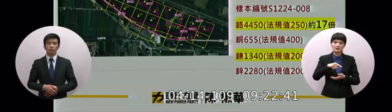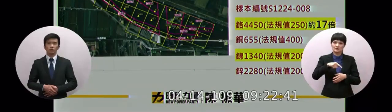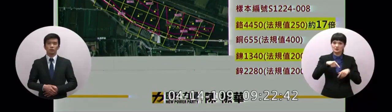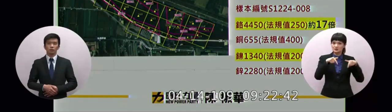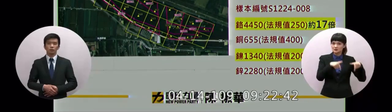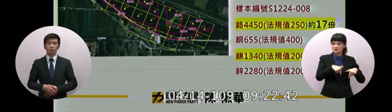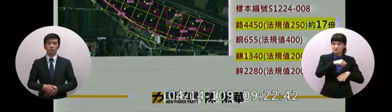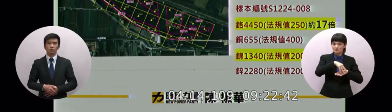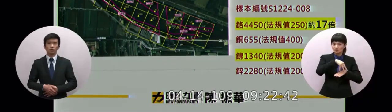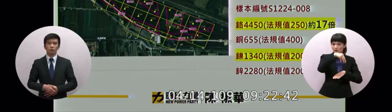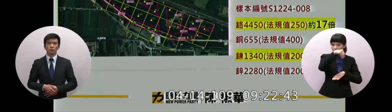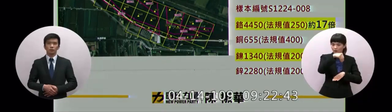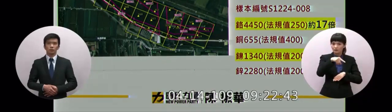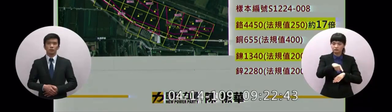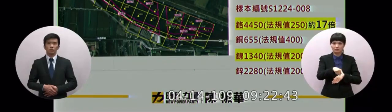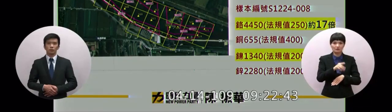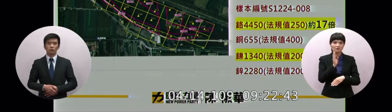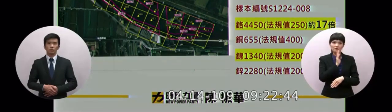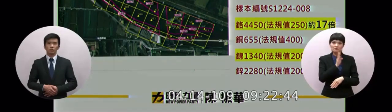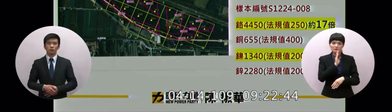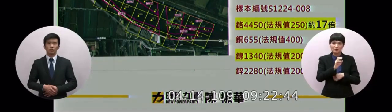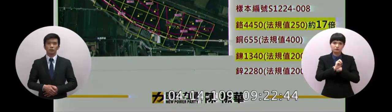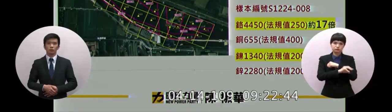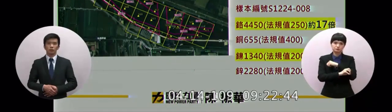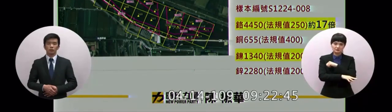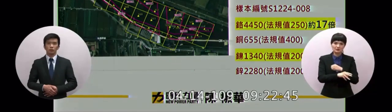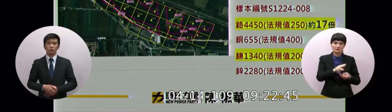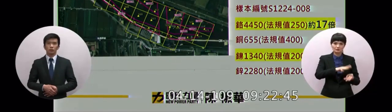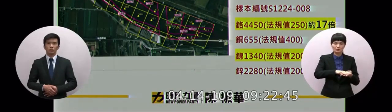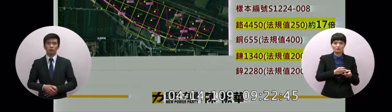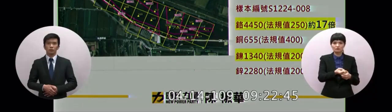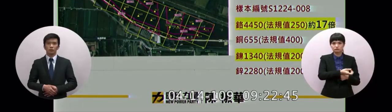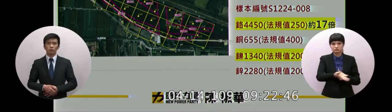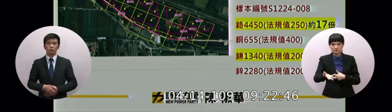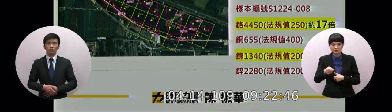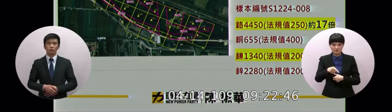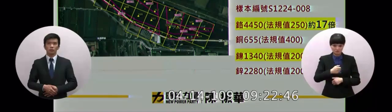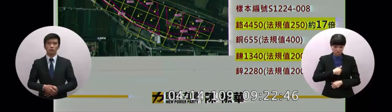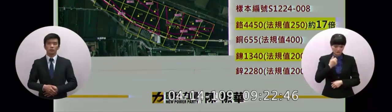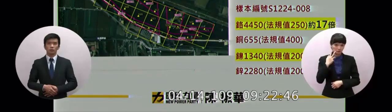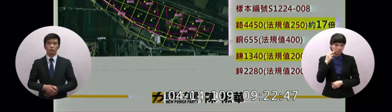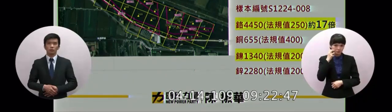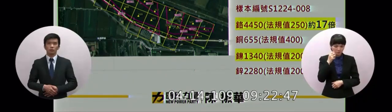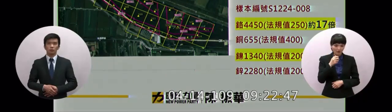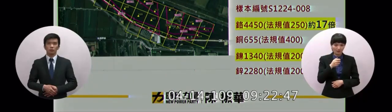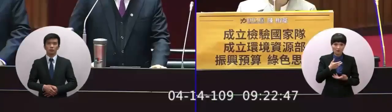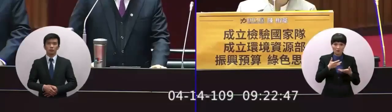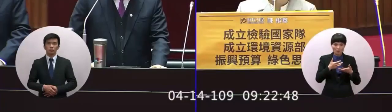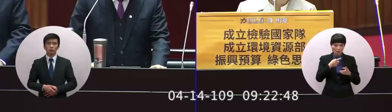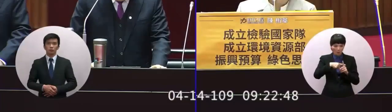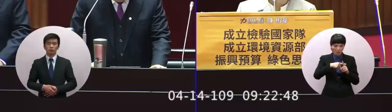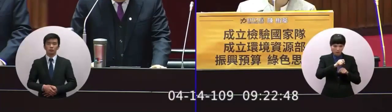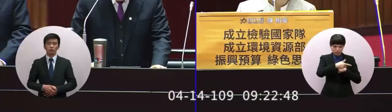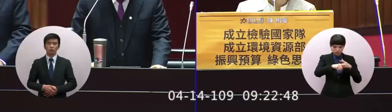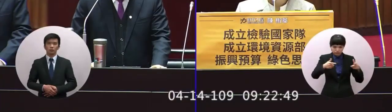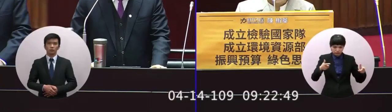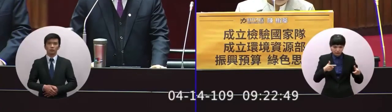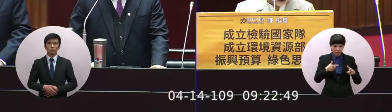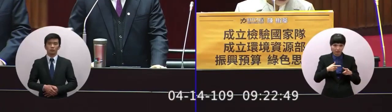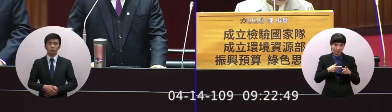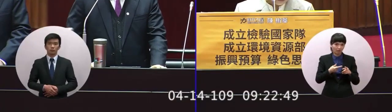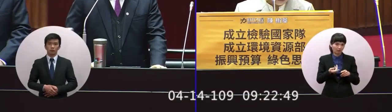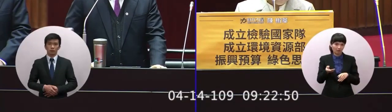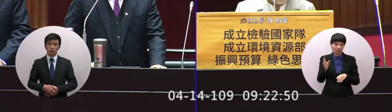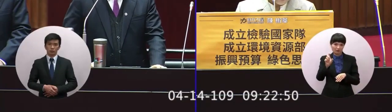参署也测出就是说污染重金属也超标了哈，好几十倍都有。那再来我们看到台南哈，